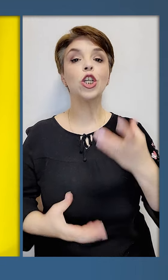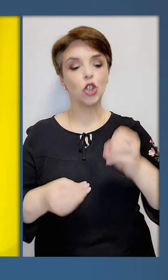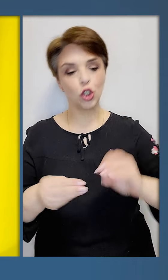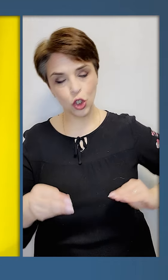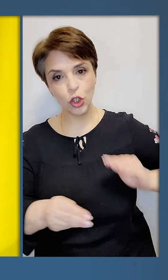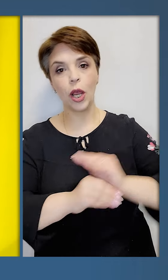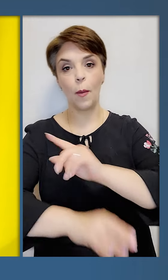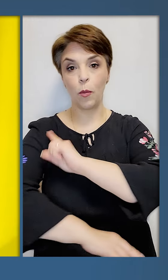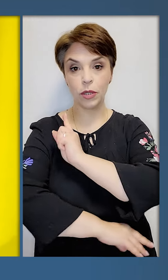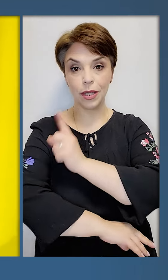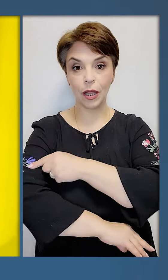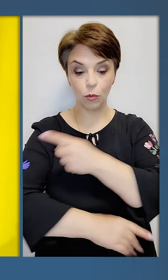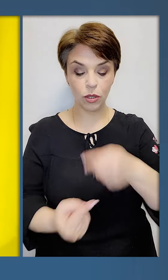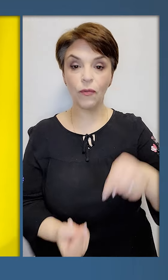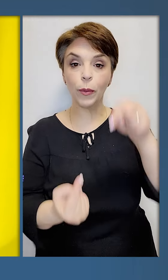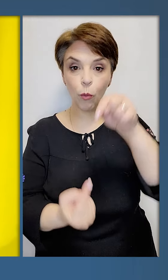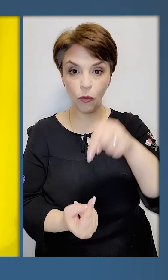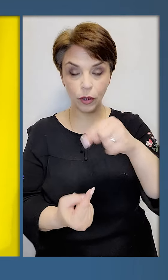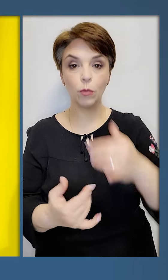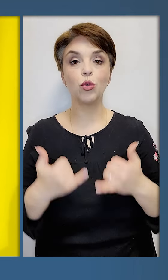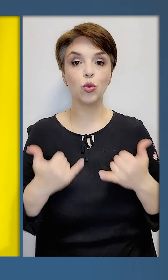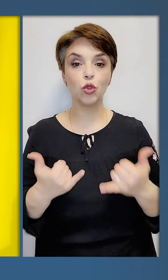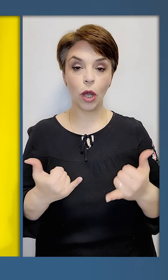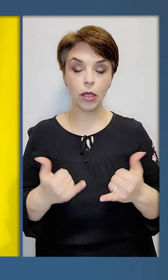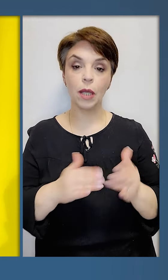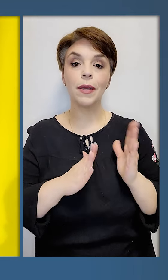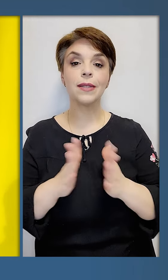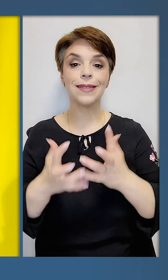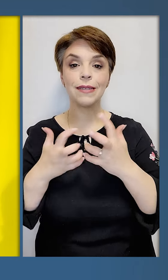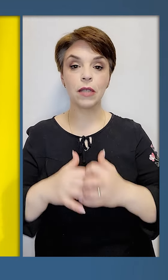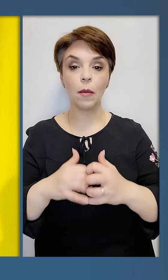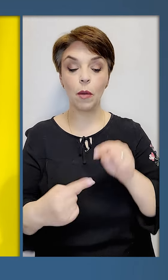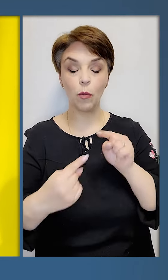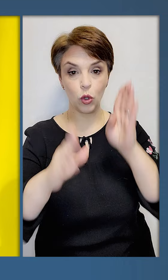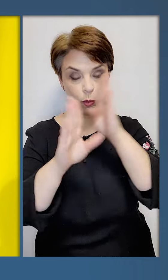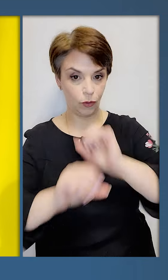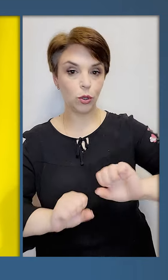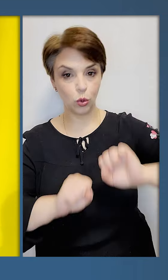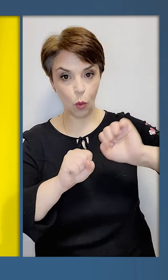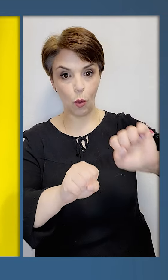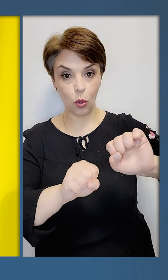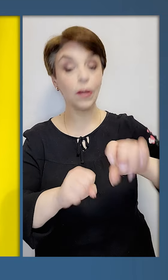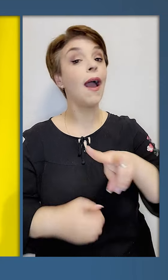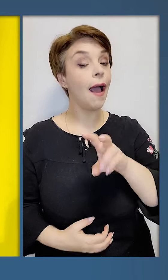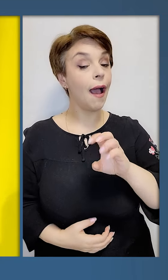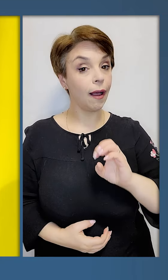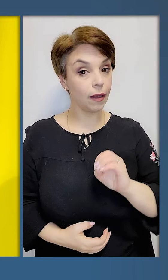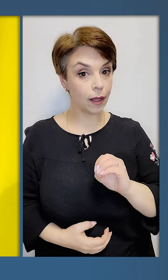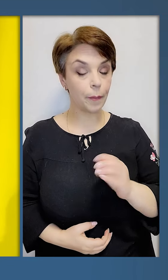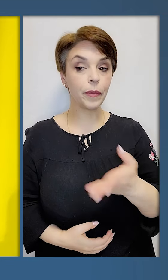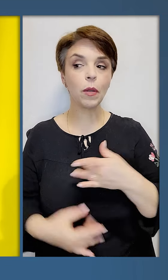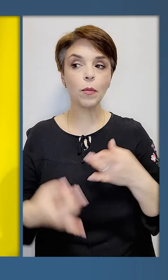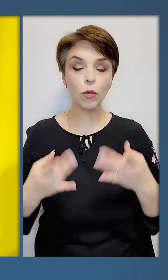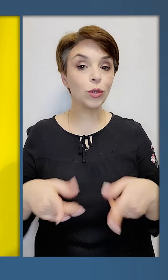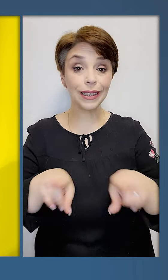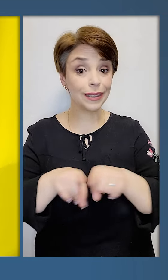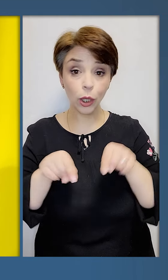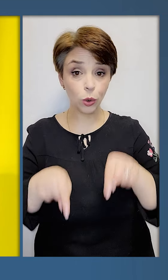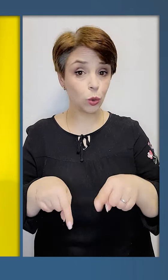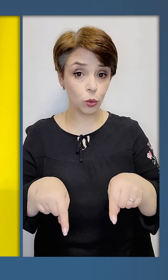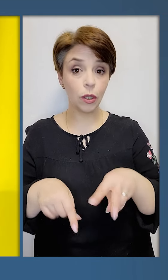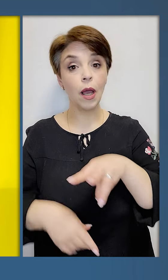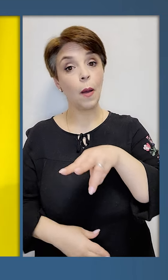ще посилимось відповідними сучасними системами протиповітряної оборони. Але не просто так